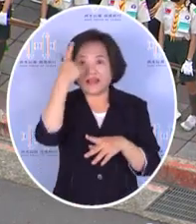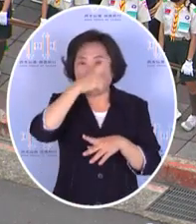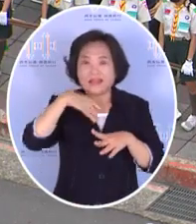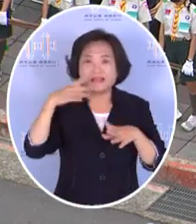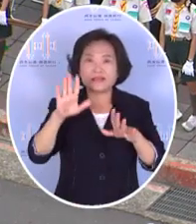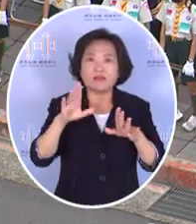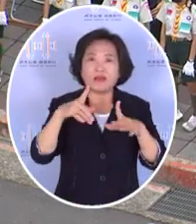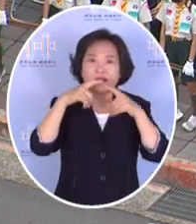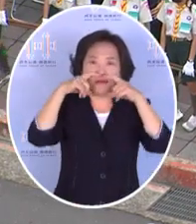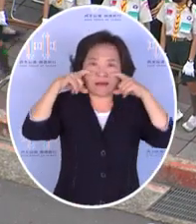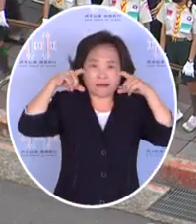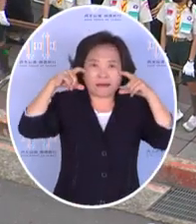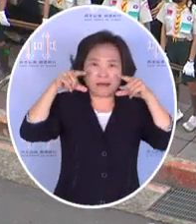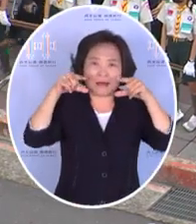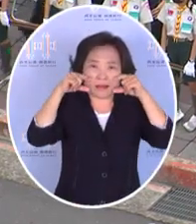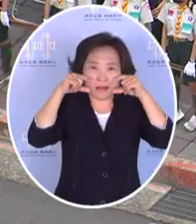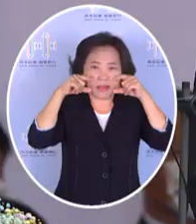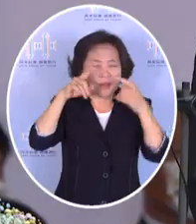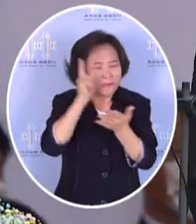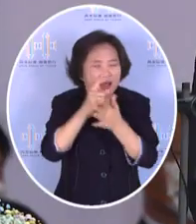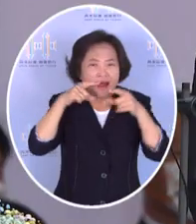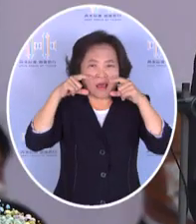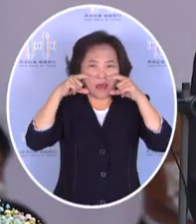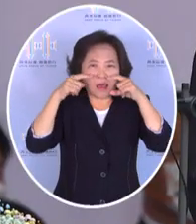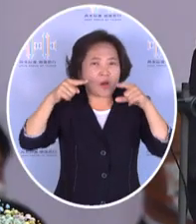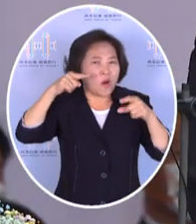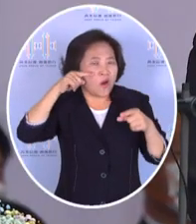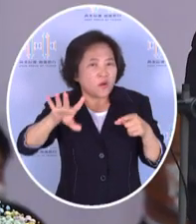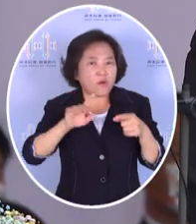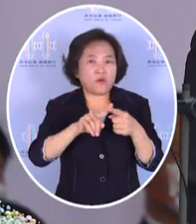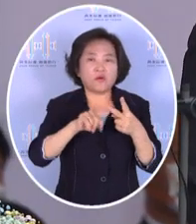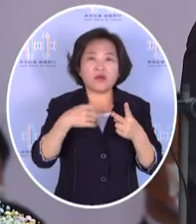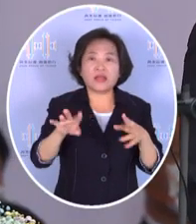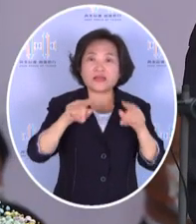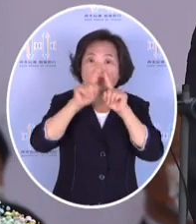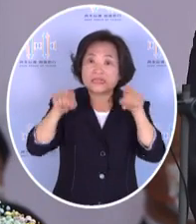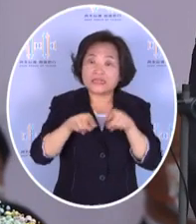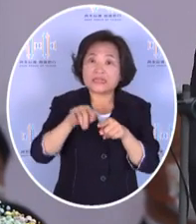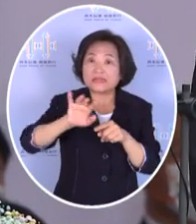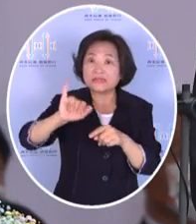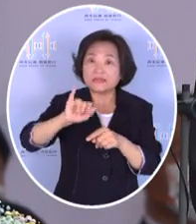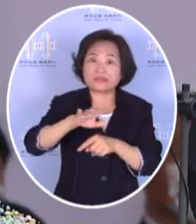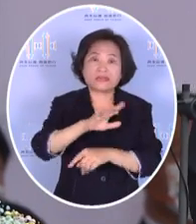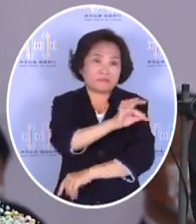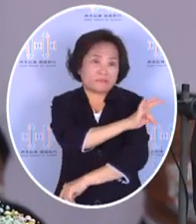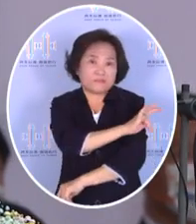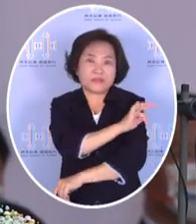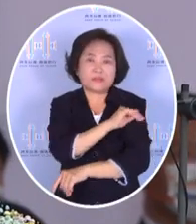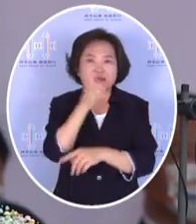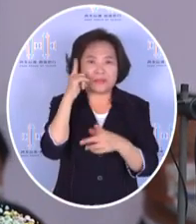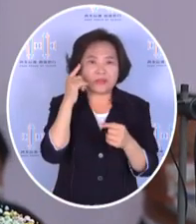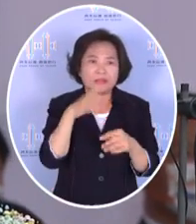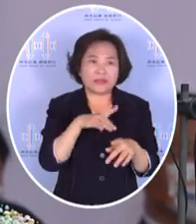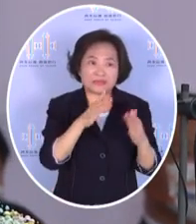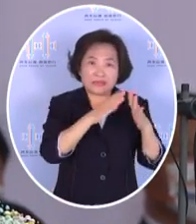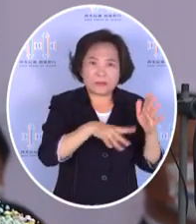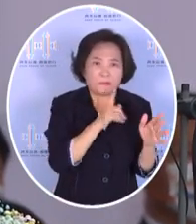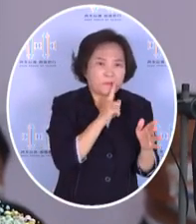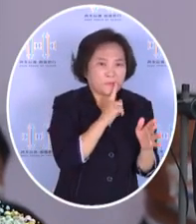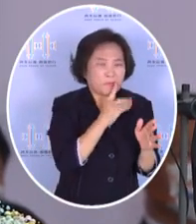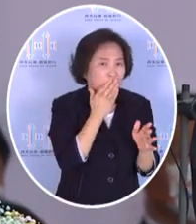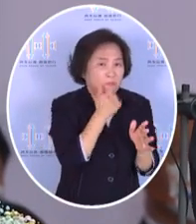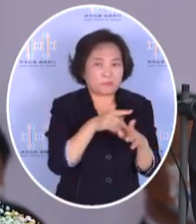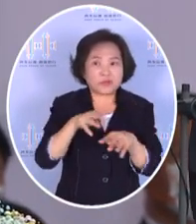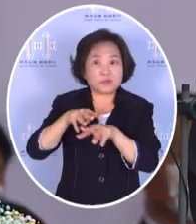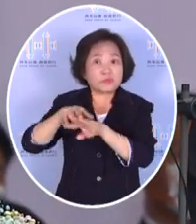的口罩压痕，或者是张婉儿护理师瞒着家人出任务陪